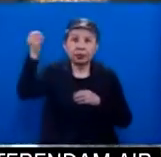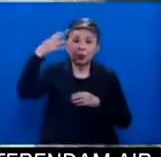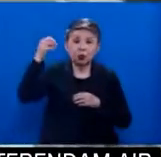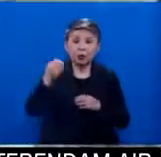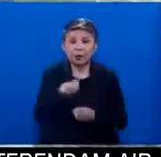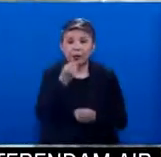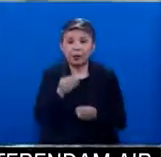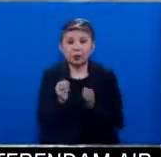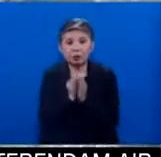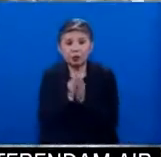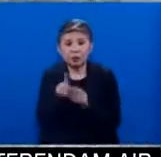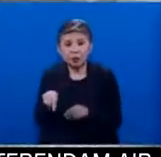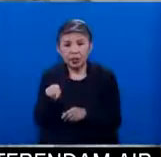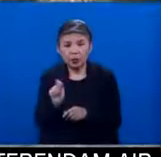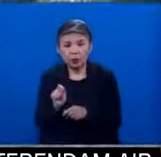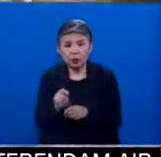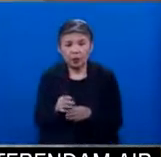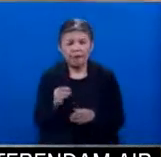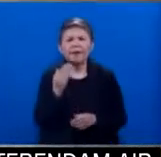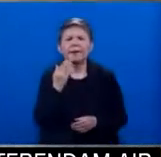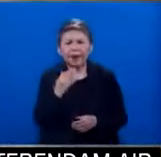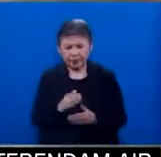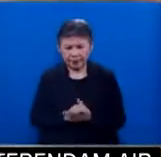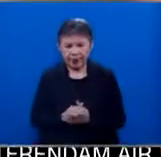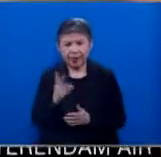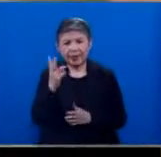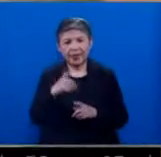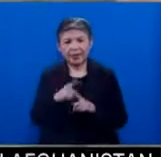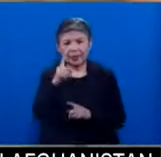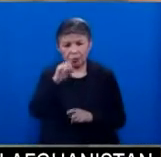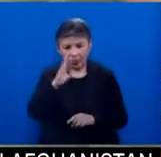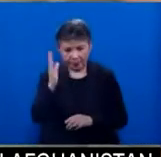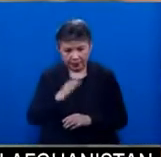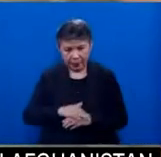dan buah-buahan favorit seperti kecambah dan pepaya 3 kali sehari.